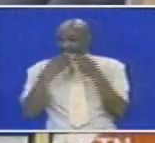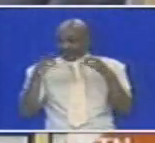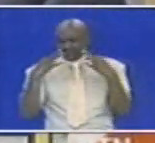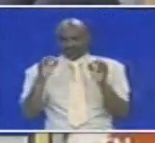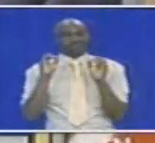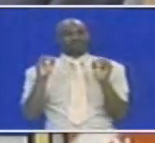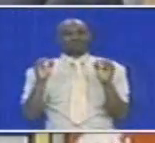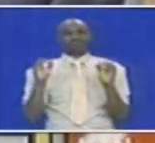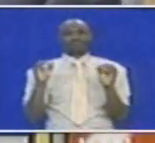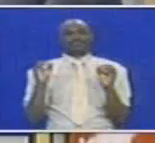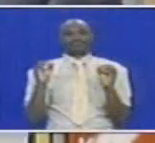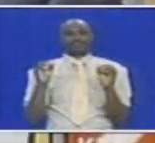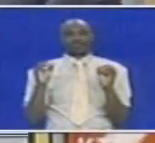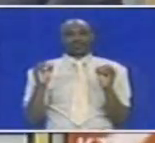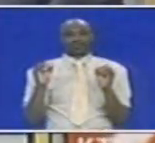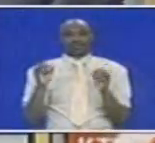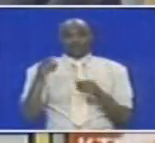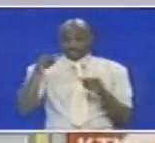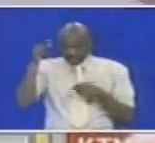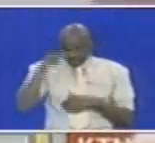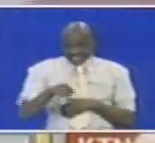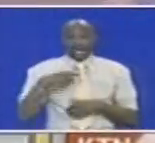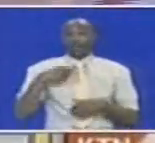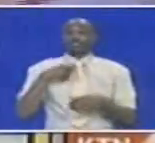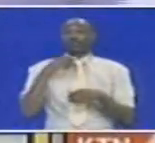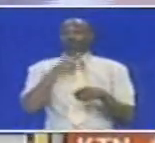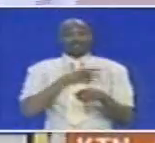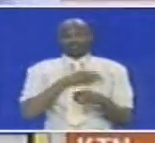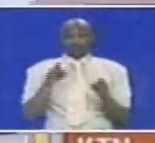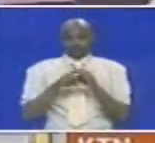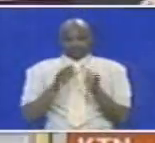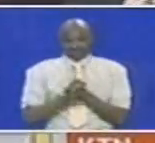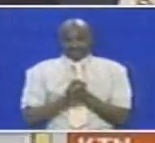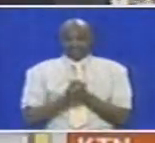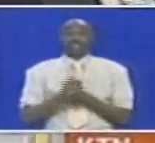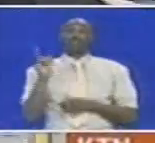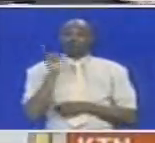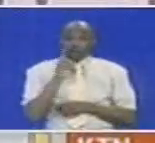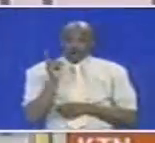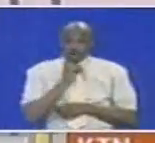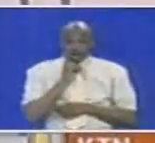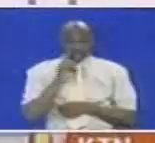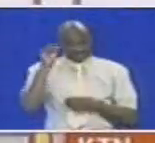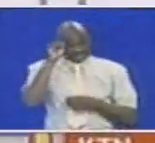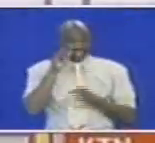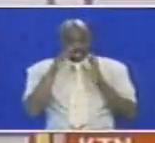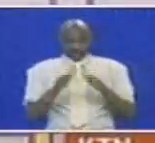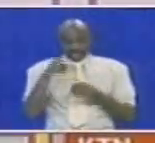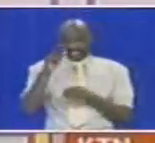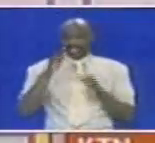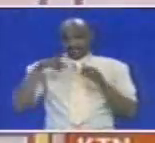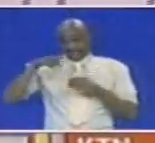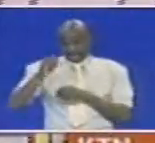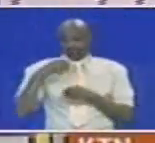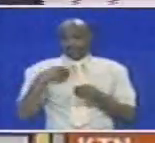here because they love you. They are here to make money. Asanteni sana. Kesho katika ikulu ya rais, waziri huyo mkuu atapokelewa na Rais